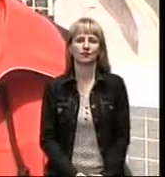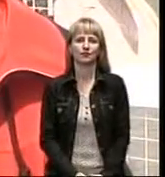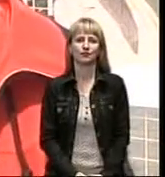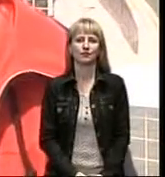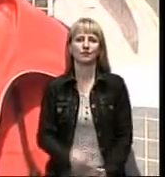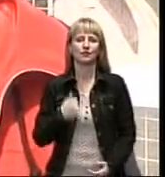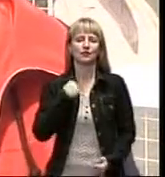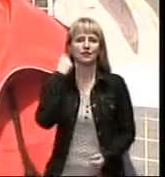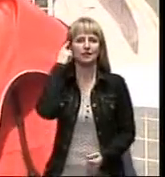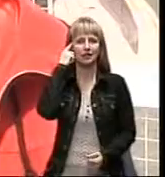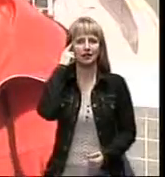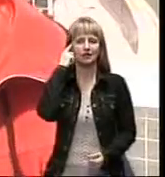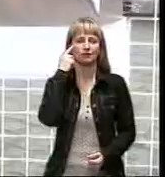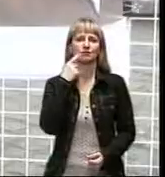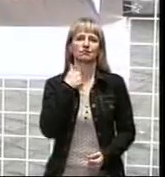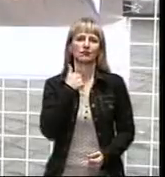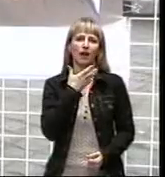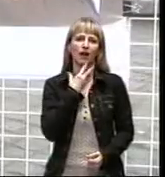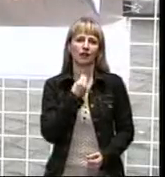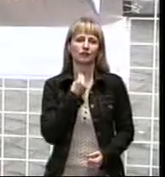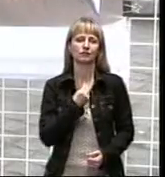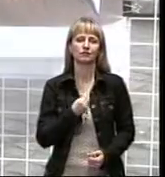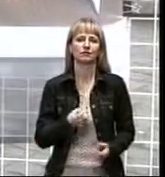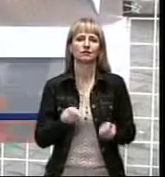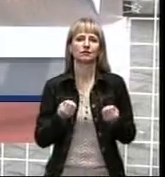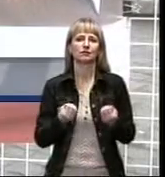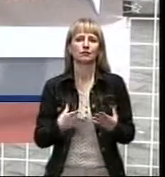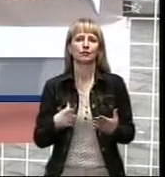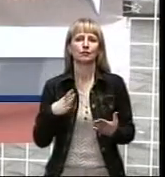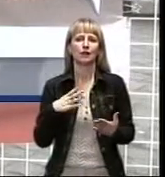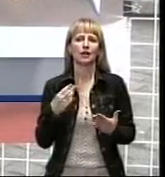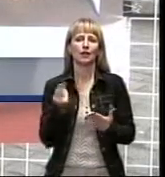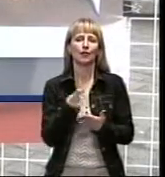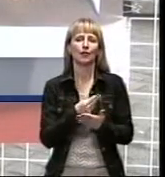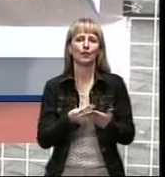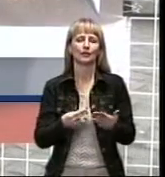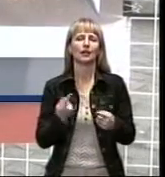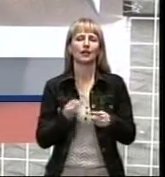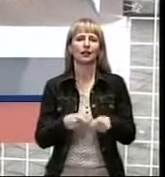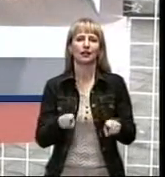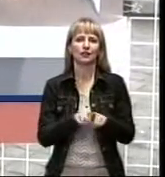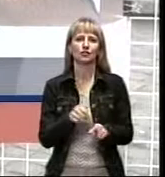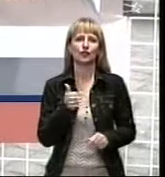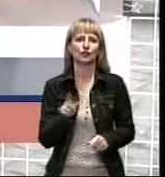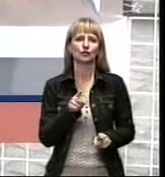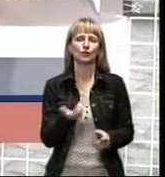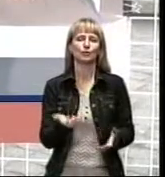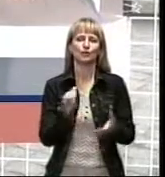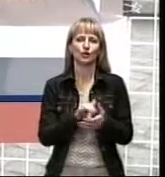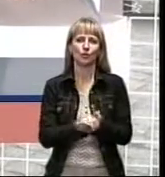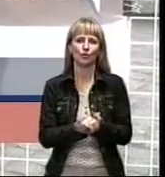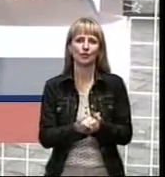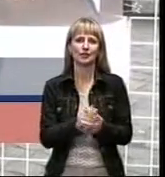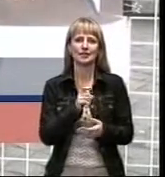мені здається, гарно. Просто були портрети, це ж теж гарно, що ти познайомишся